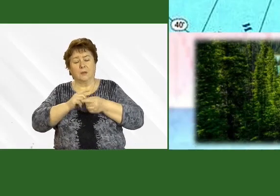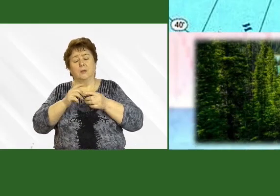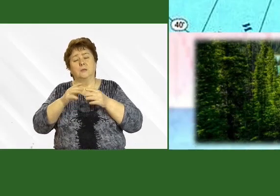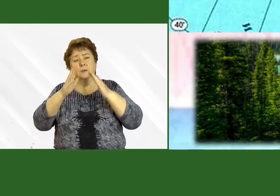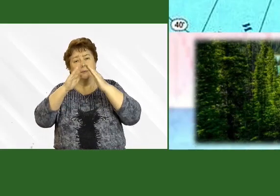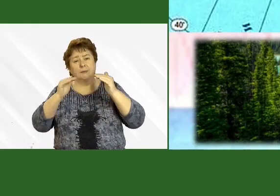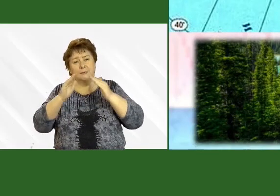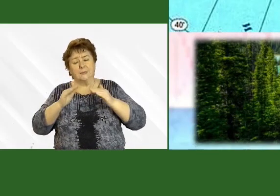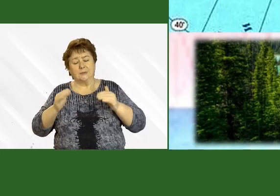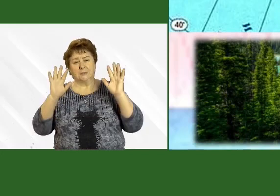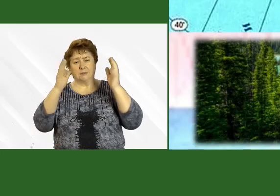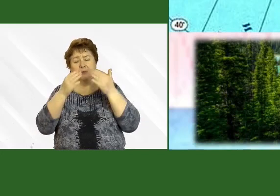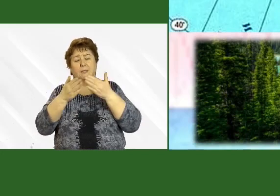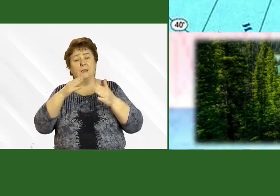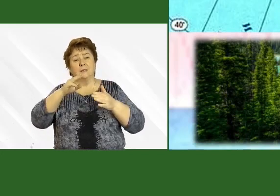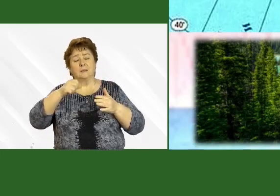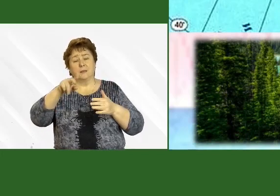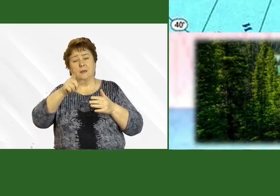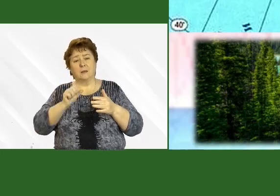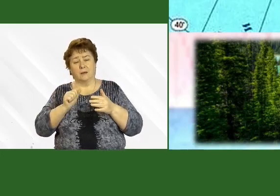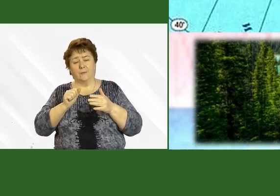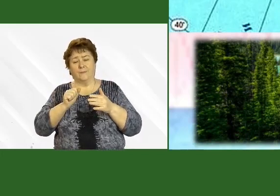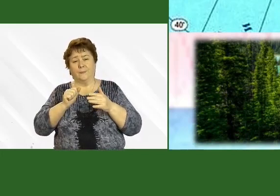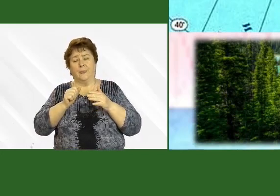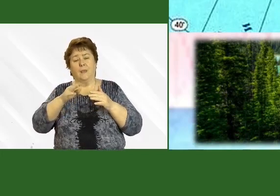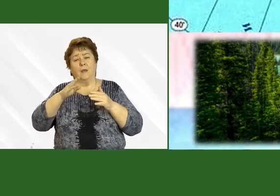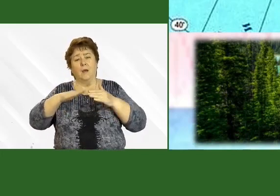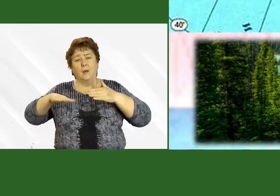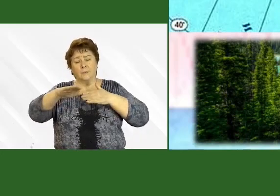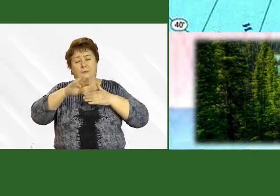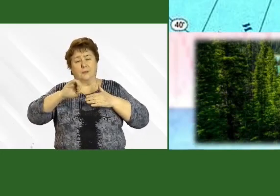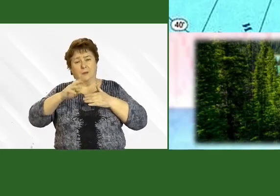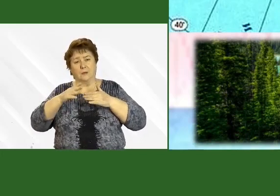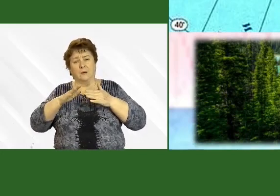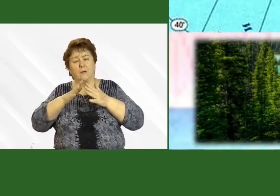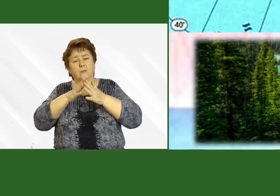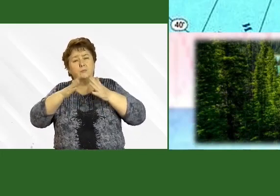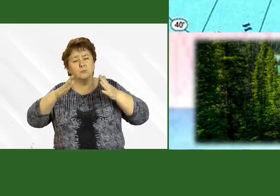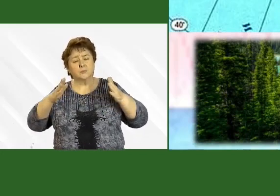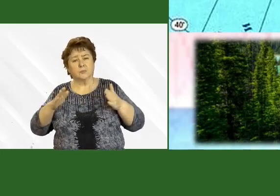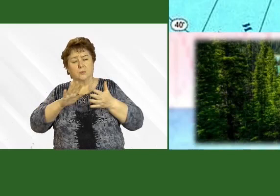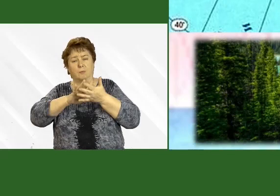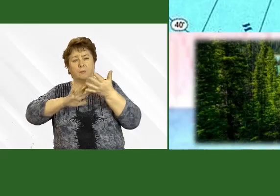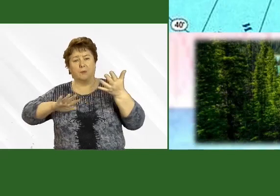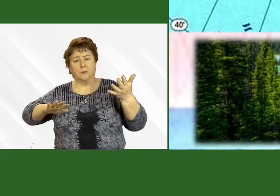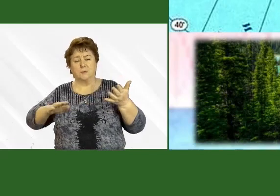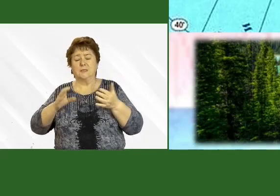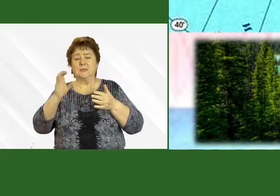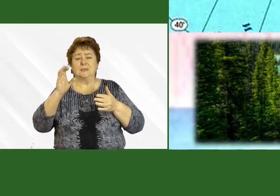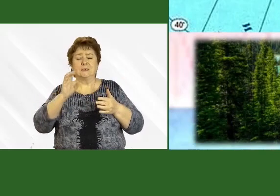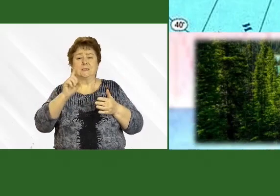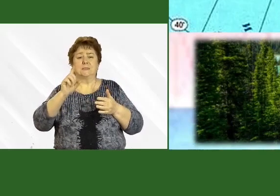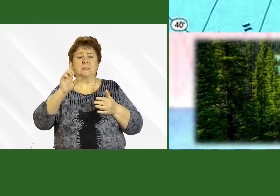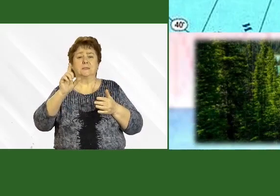или тайгу зона тайги простирается широкой полосой запада на восток